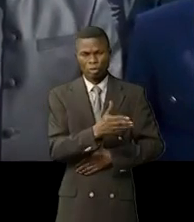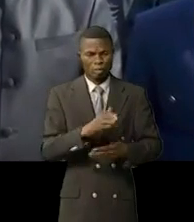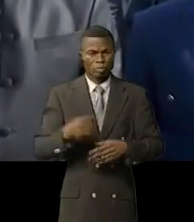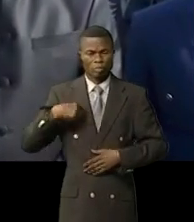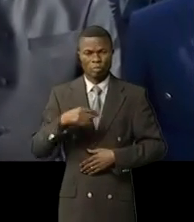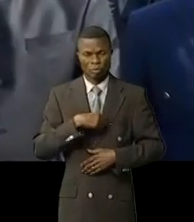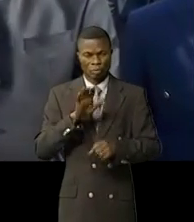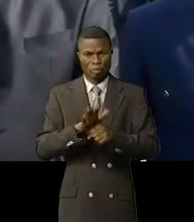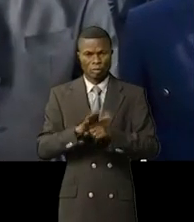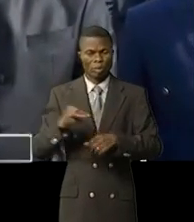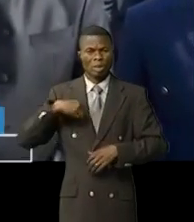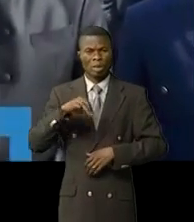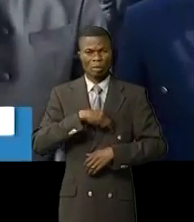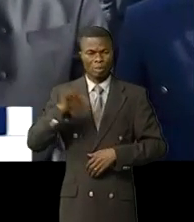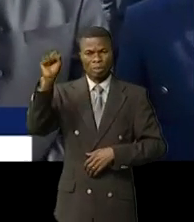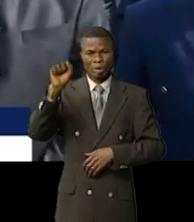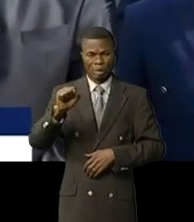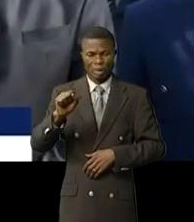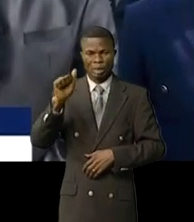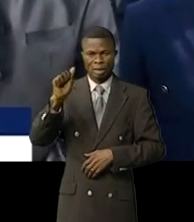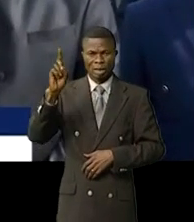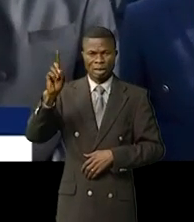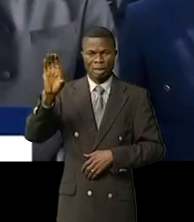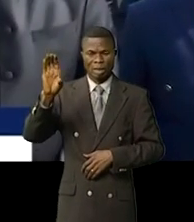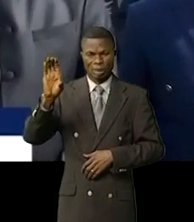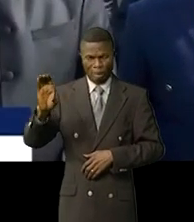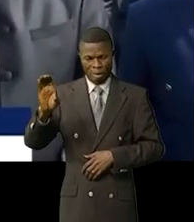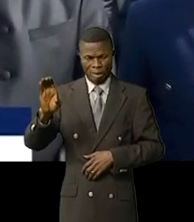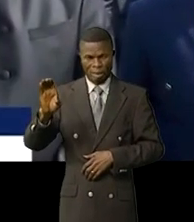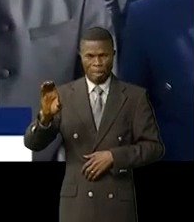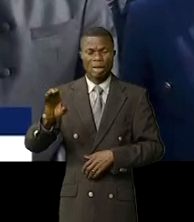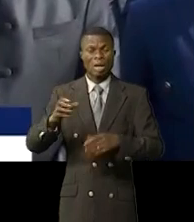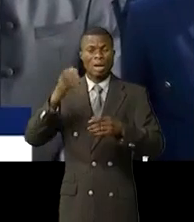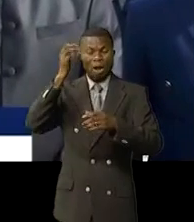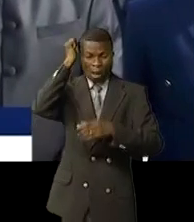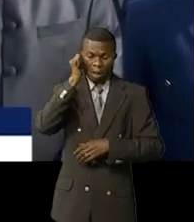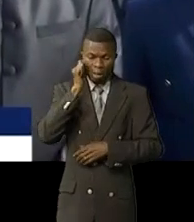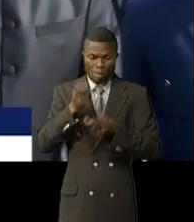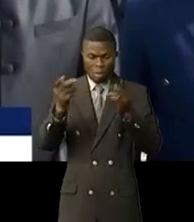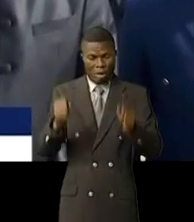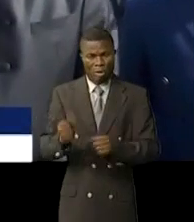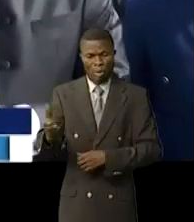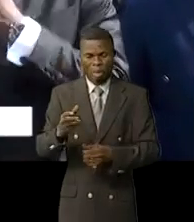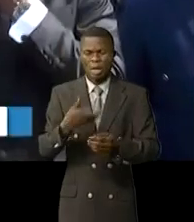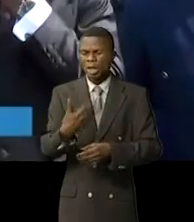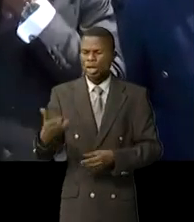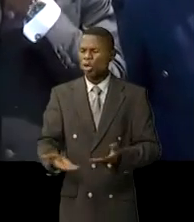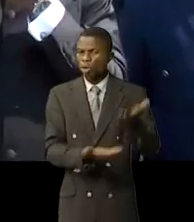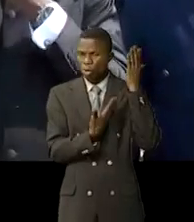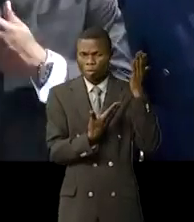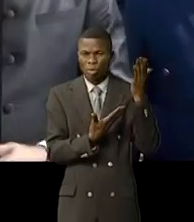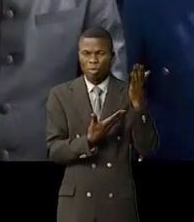sommes membres de la SADC, de ZLECAF, et le port sec de Kasumbalesa est un élément important